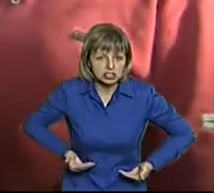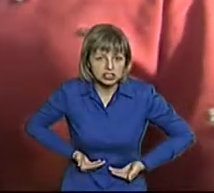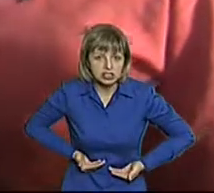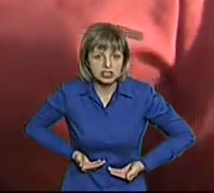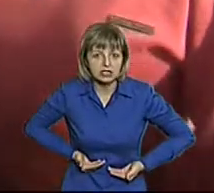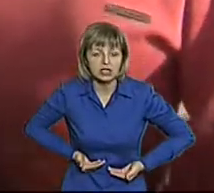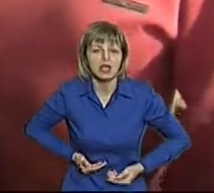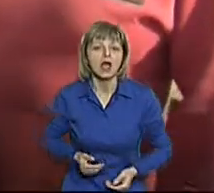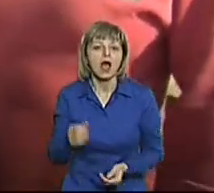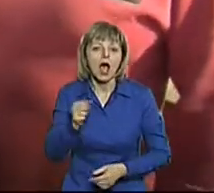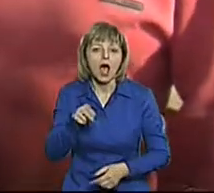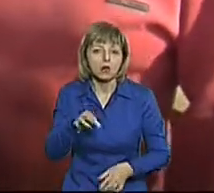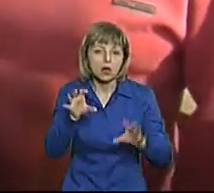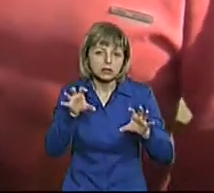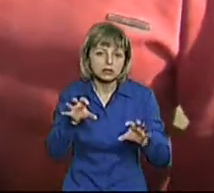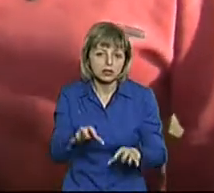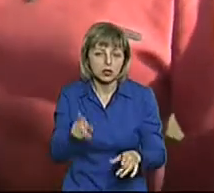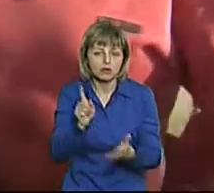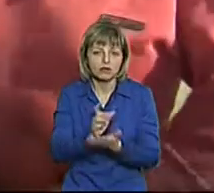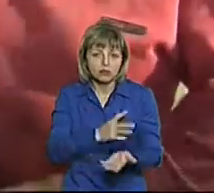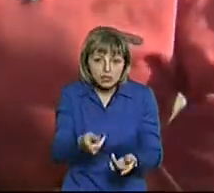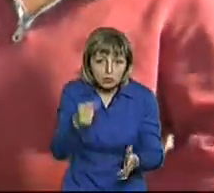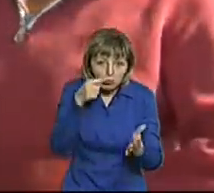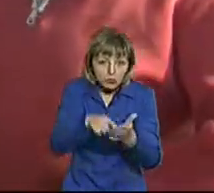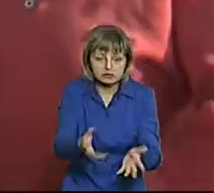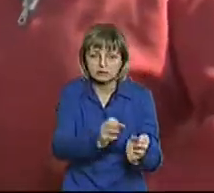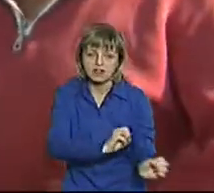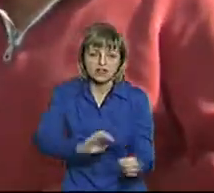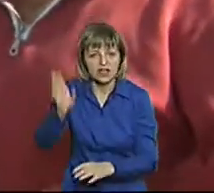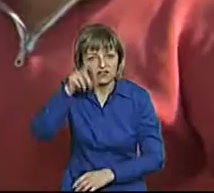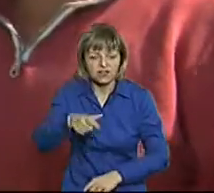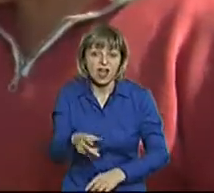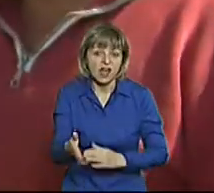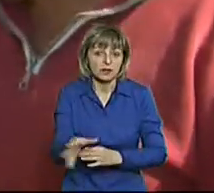риба. А по закону вона повинна бути випущена, зловлена в річку, а вона вся